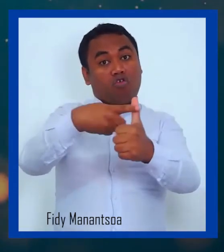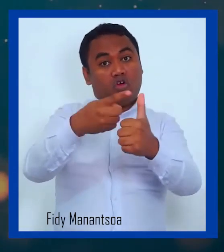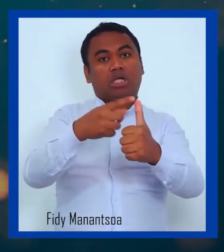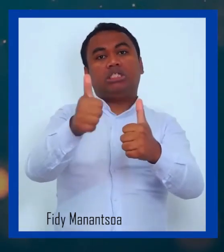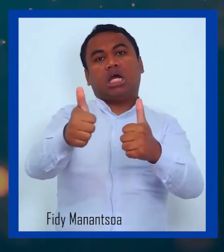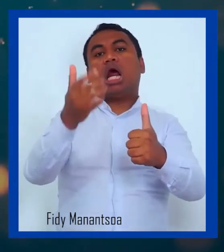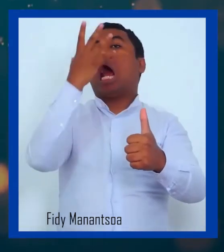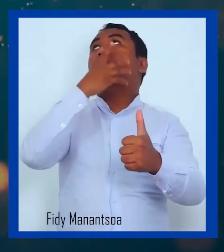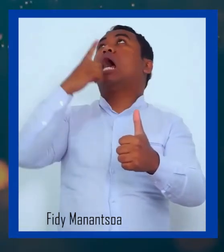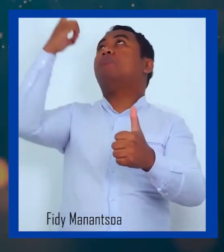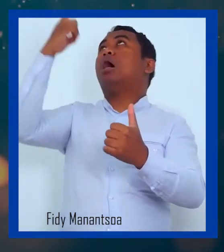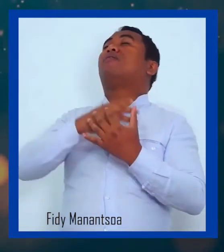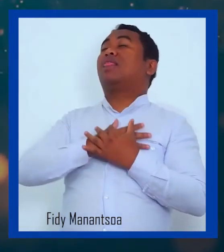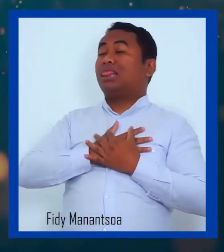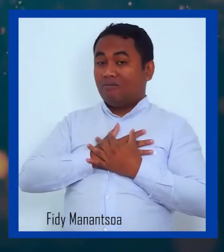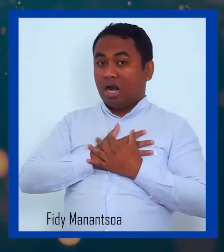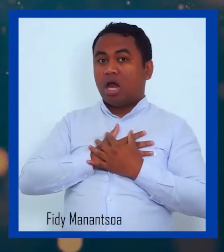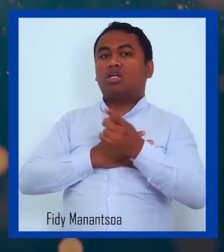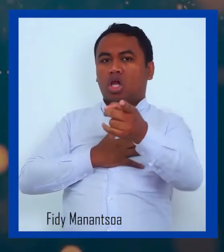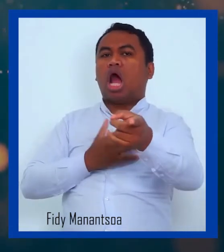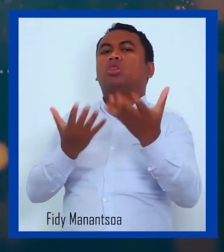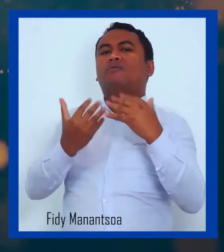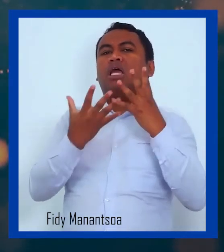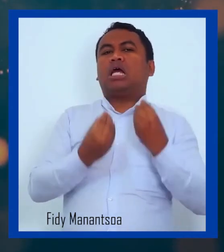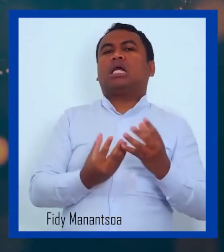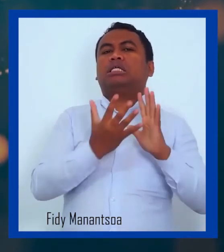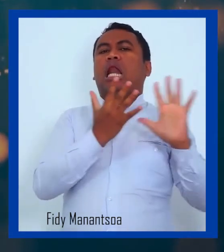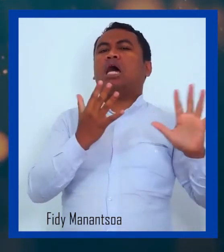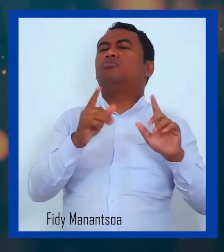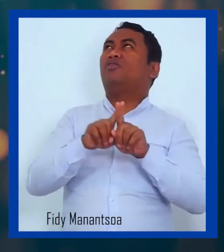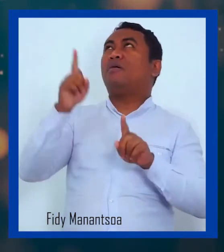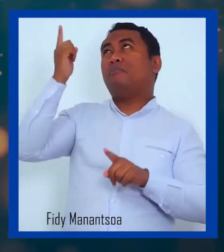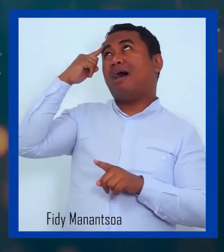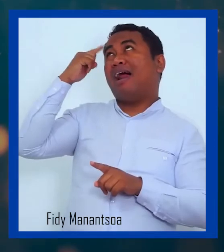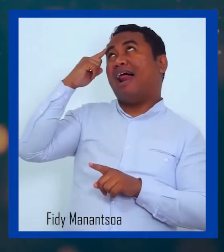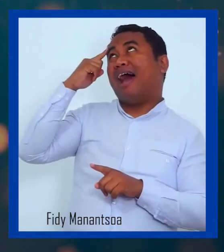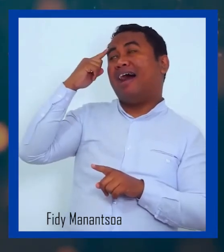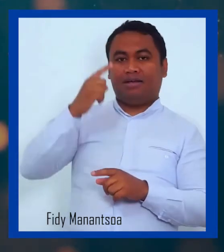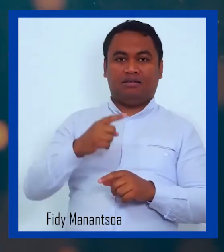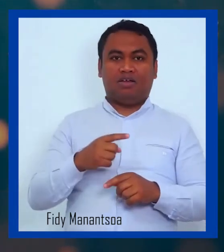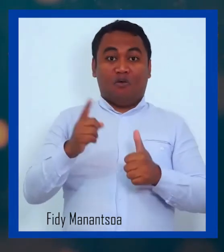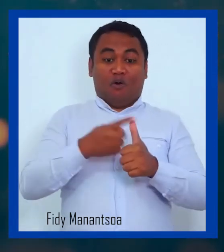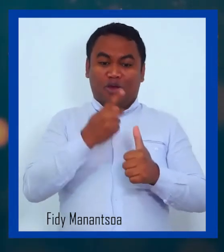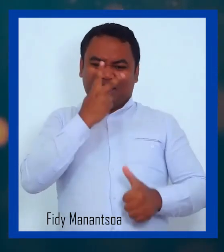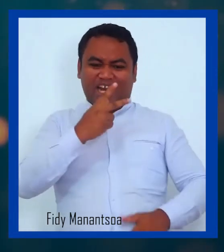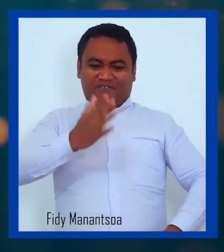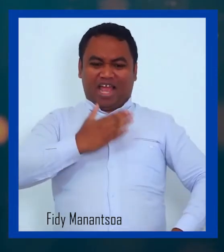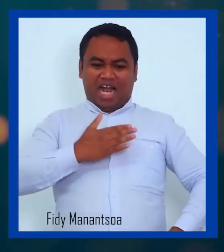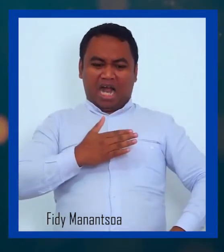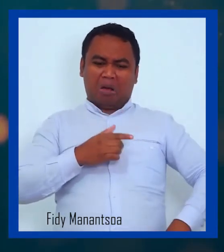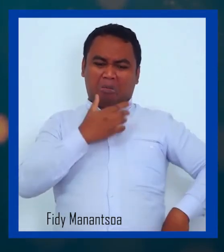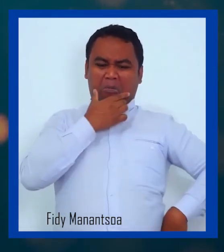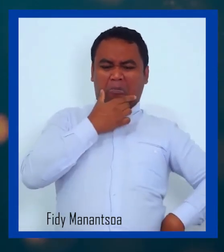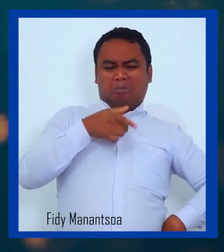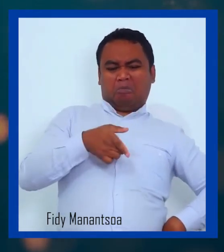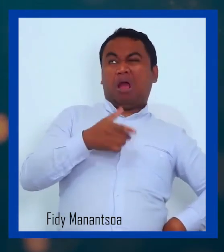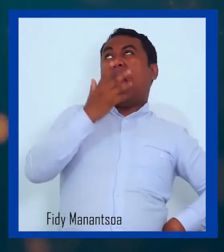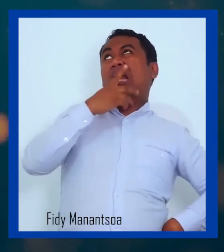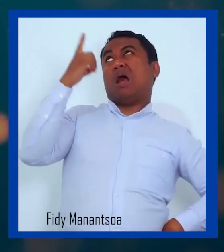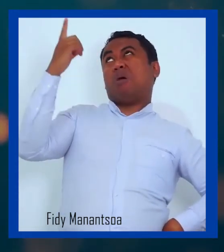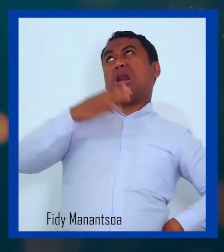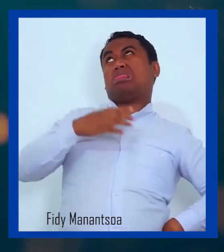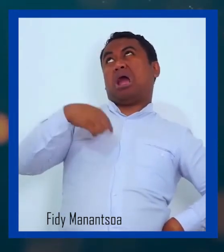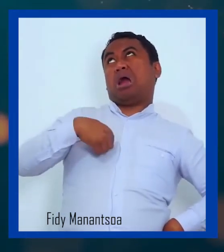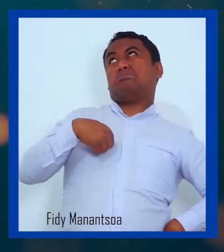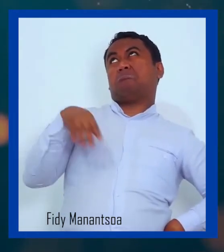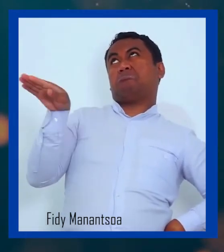sy mino ny fitiavan'Andriamanitra anao, mila resy lahatra ny amin'izany ianao. Aza faritana amin'ny zava-misy eo amin'ny fiainanao mihitsy ny fitiavan'Andriamanitra anao.